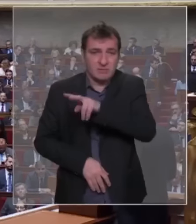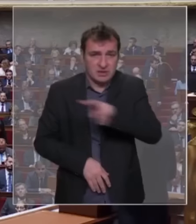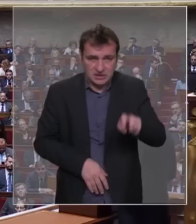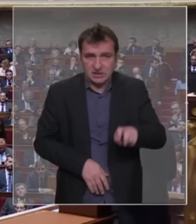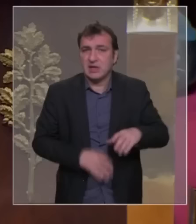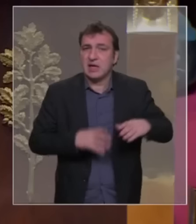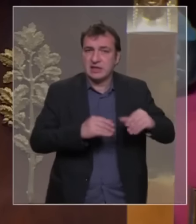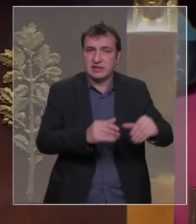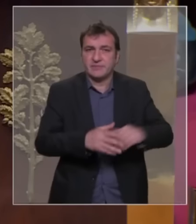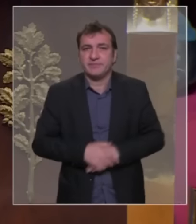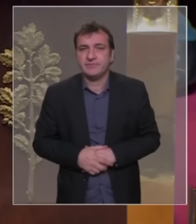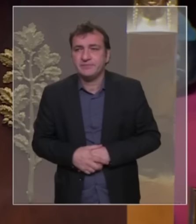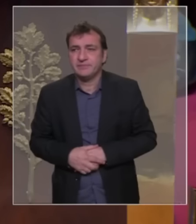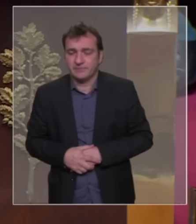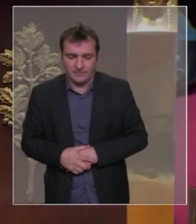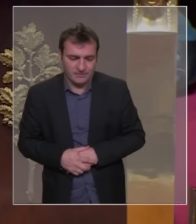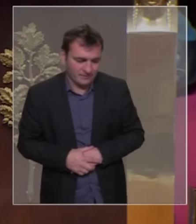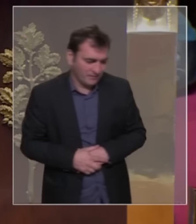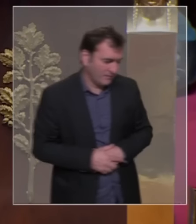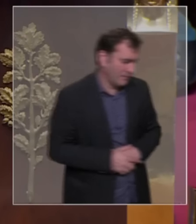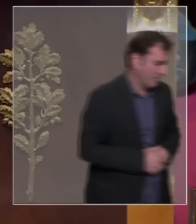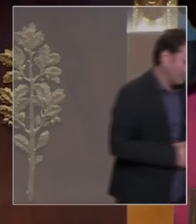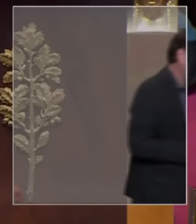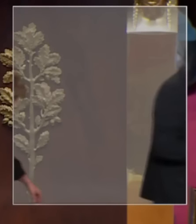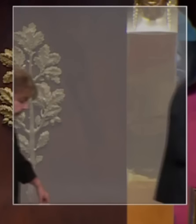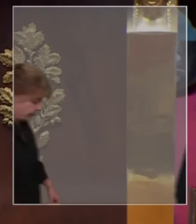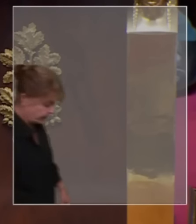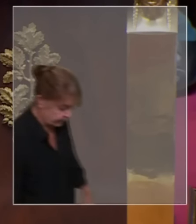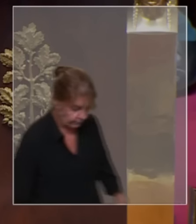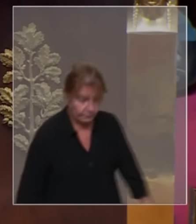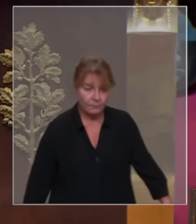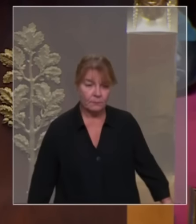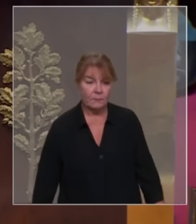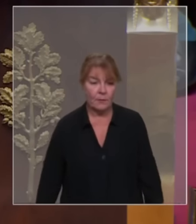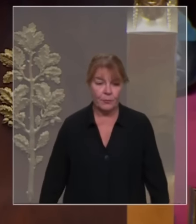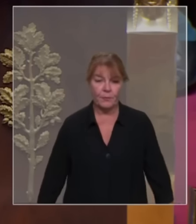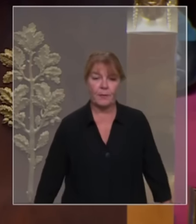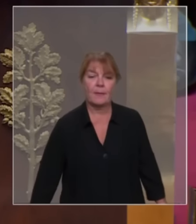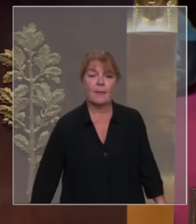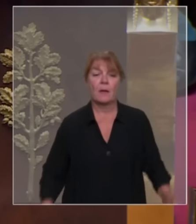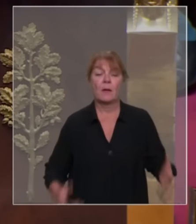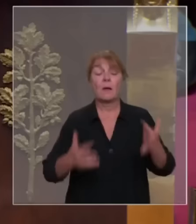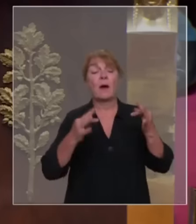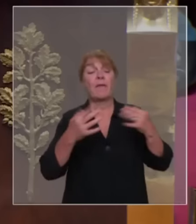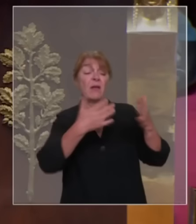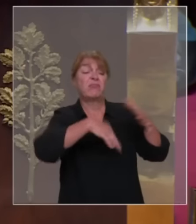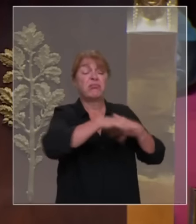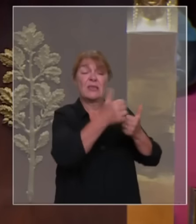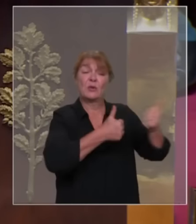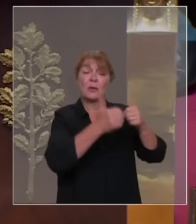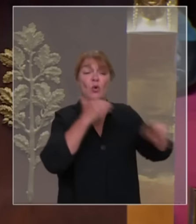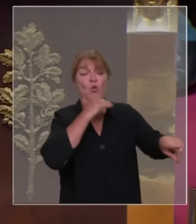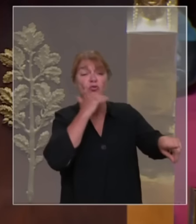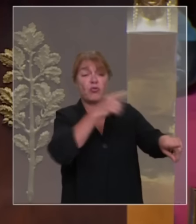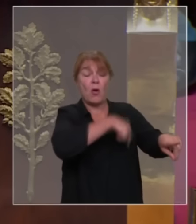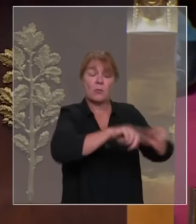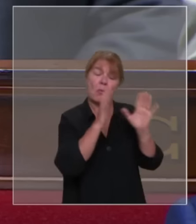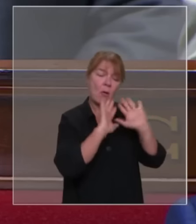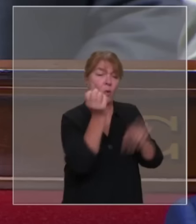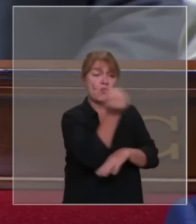kinésithérapeutes. La situation de notre hôpital mérite elle aussi toute notre attention afin de soulager les urgences. Nous devons mieux orienter les